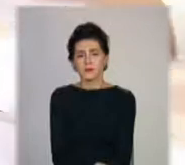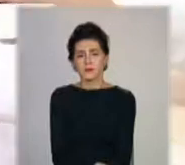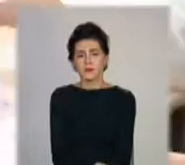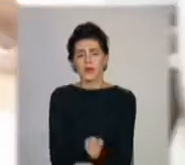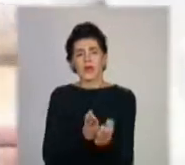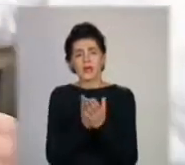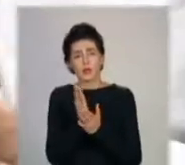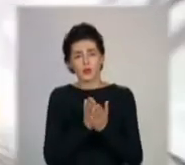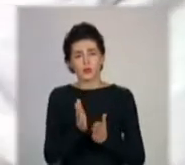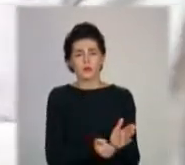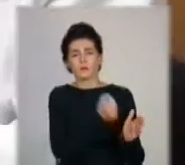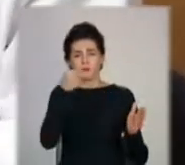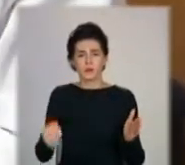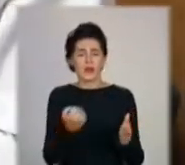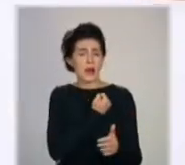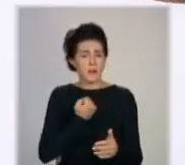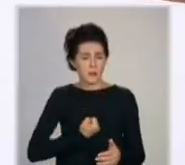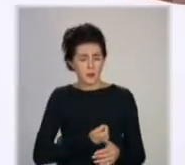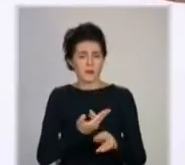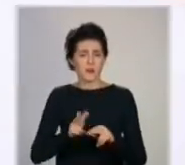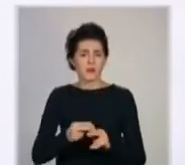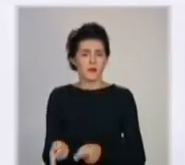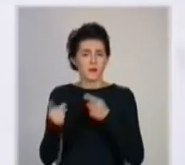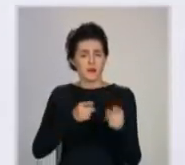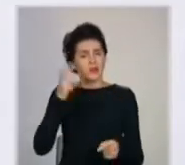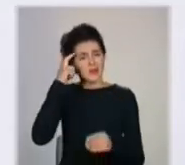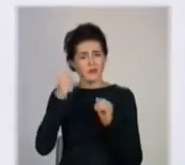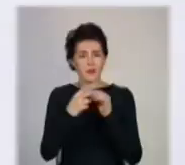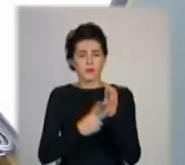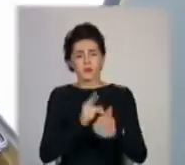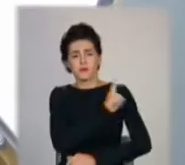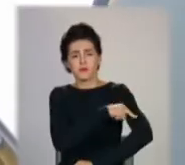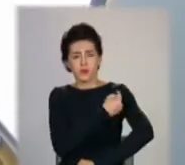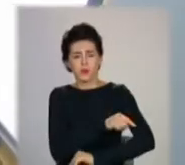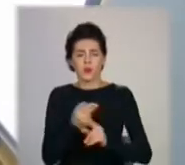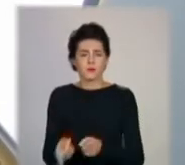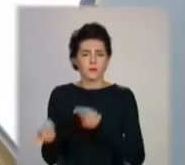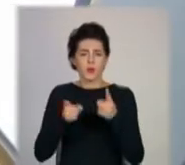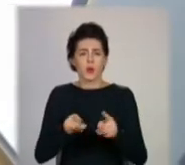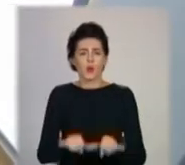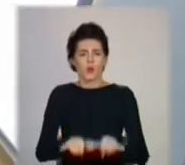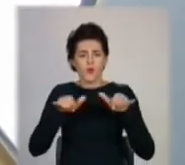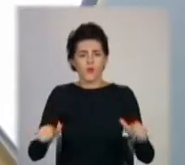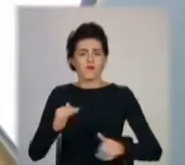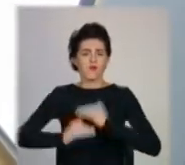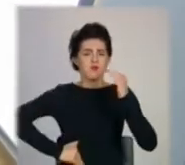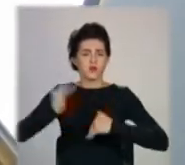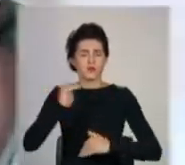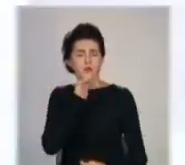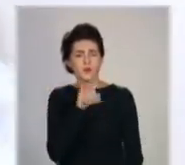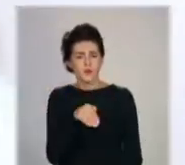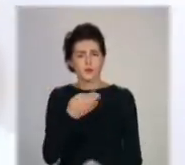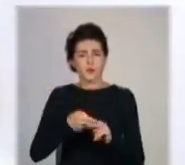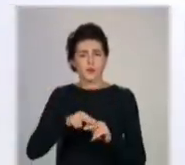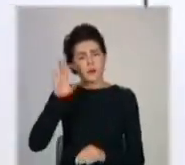Із хірургів у терапевти. Переформування відділень у київській 17-й лікарні призвело до розширення кваліфікації спеціалістів.